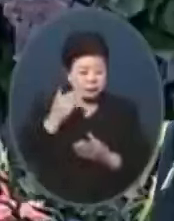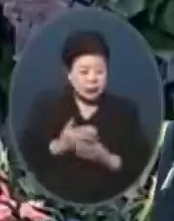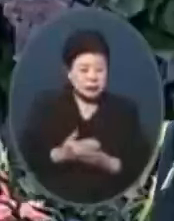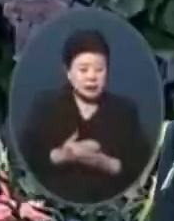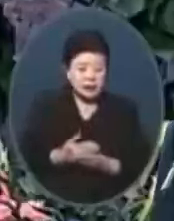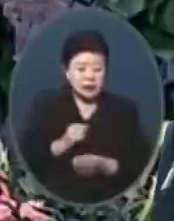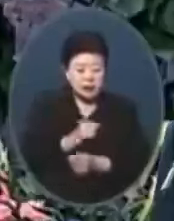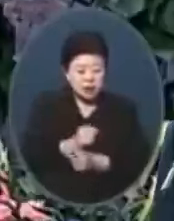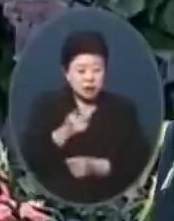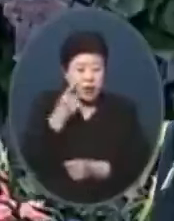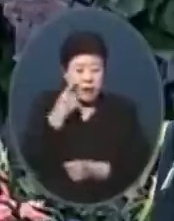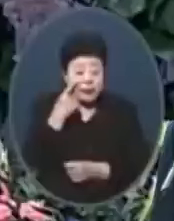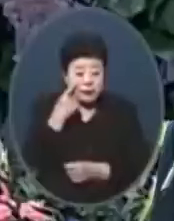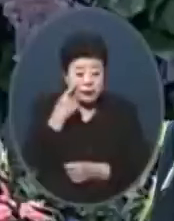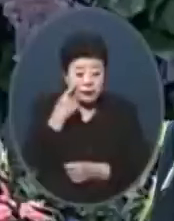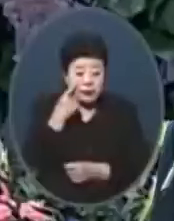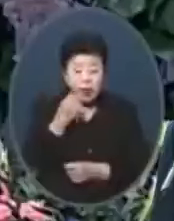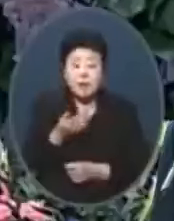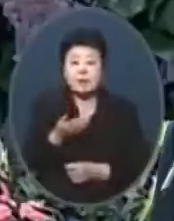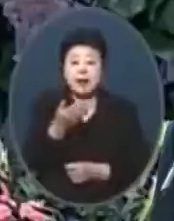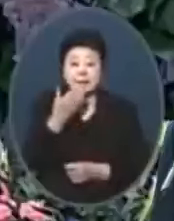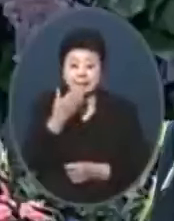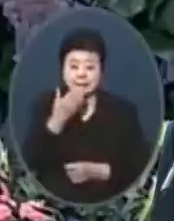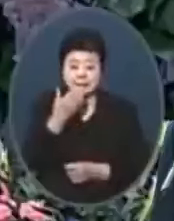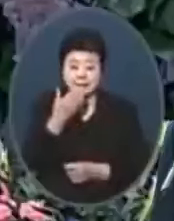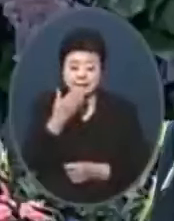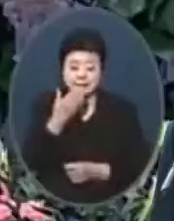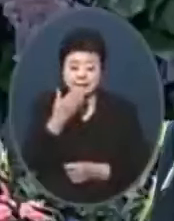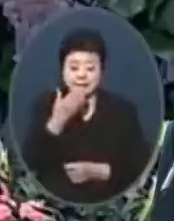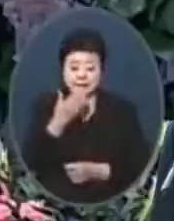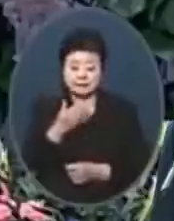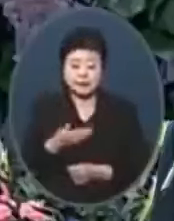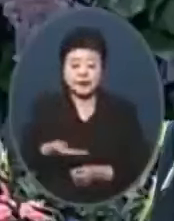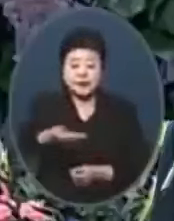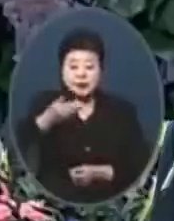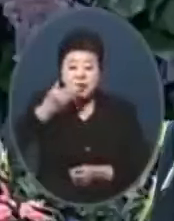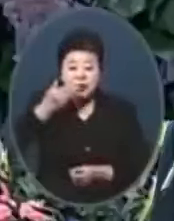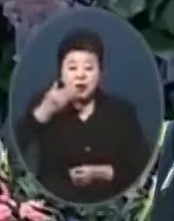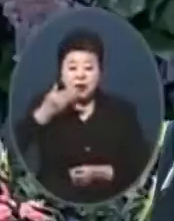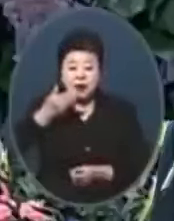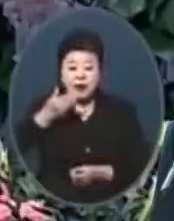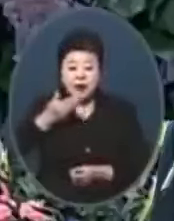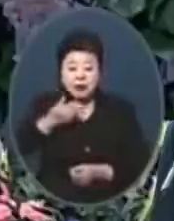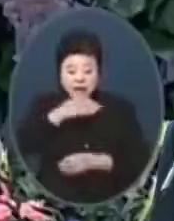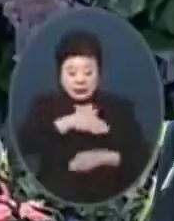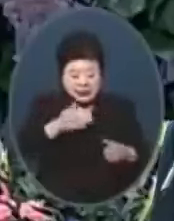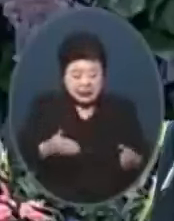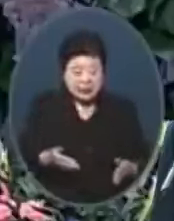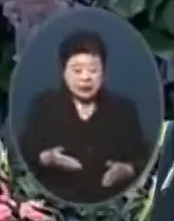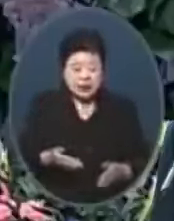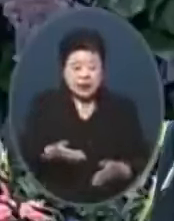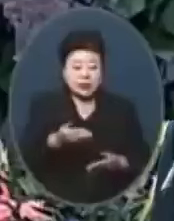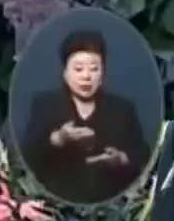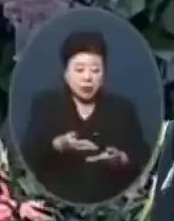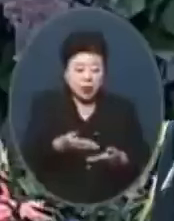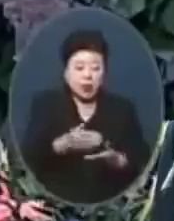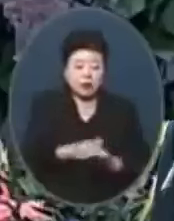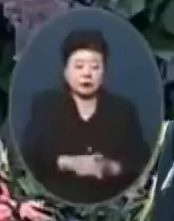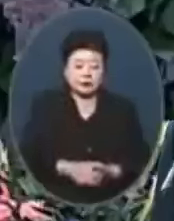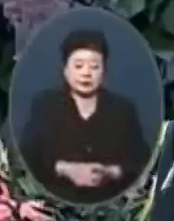않습니까? 밥을 떠서 상 위에 얹어놓고